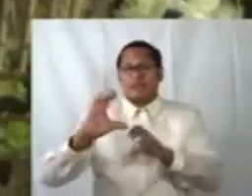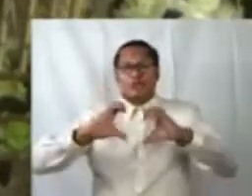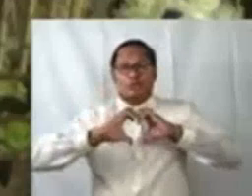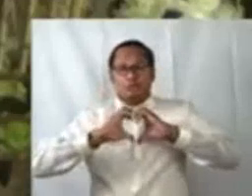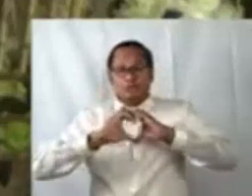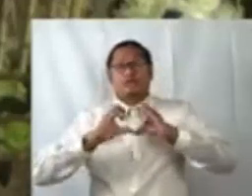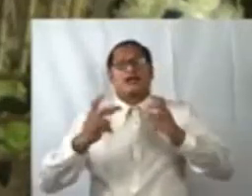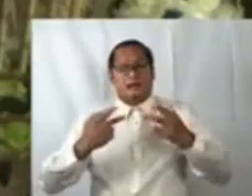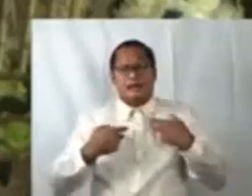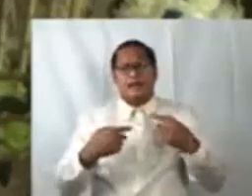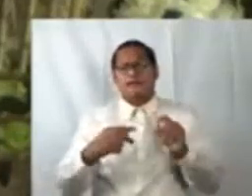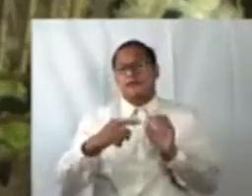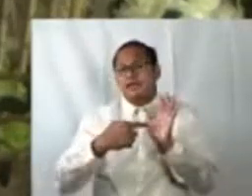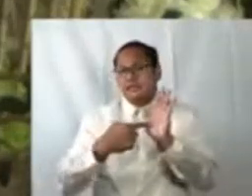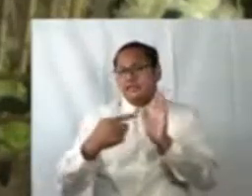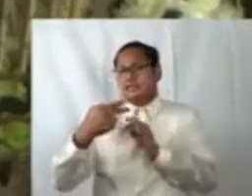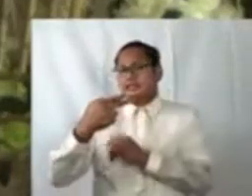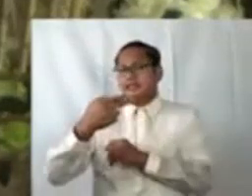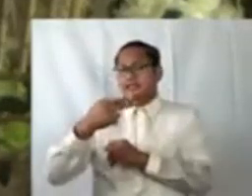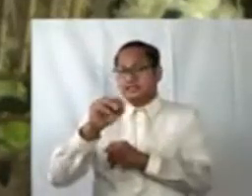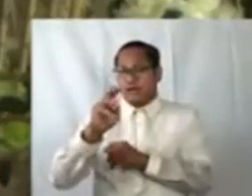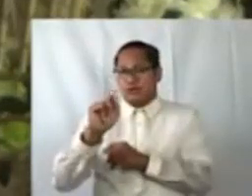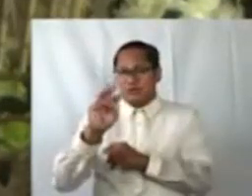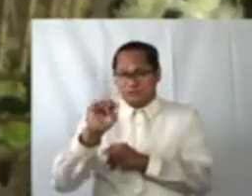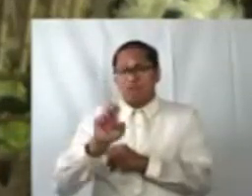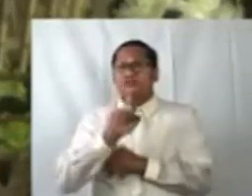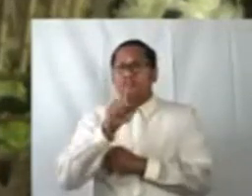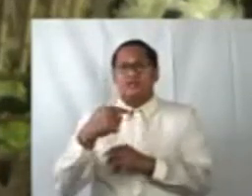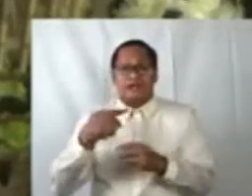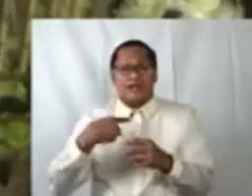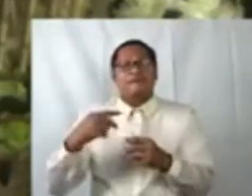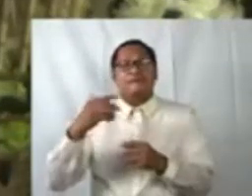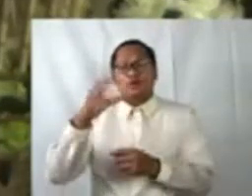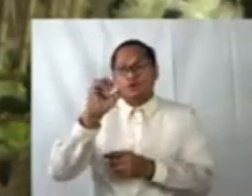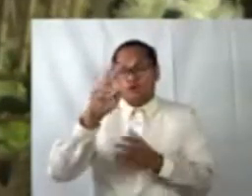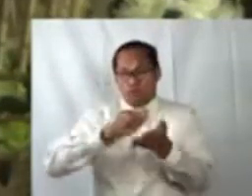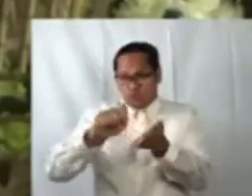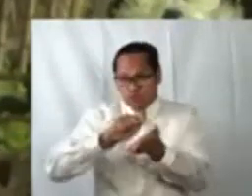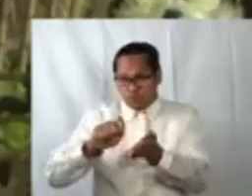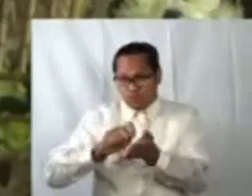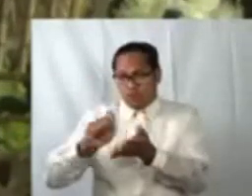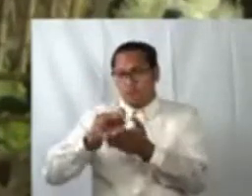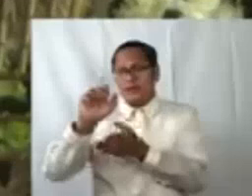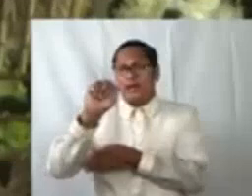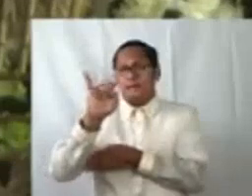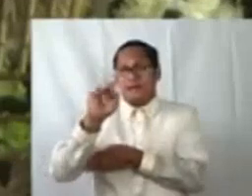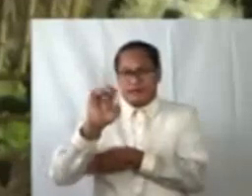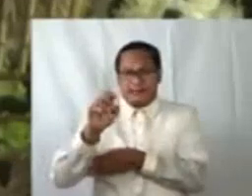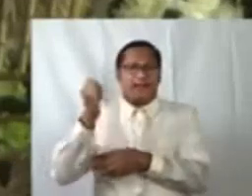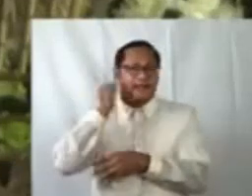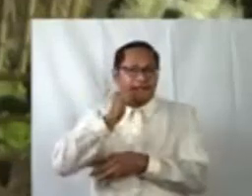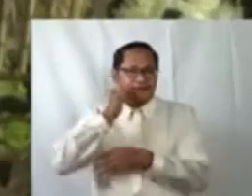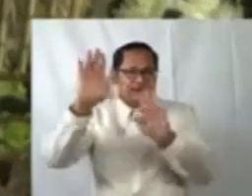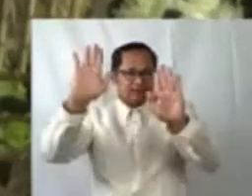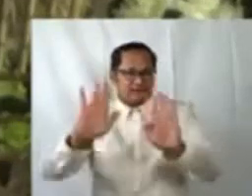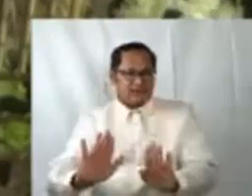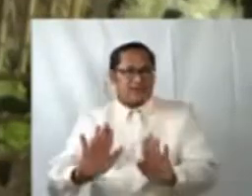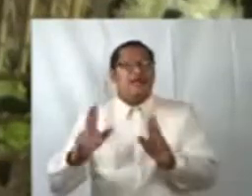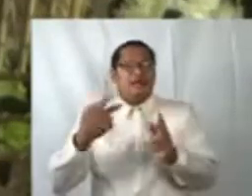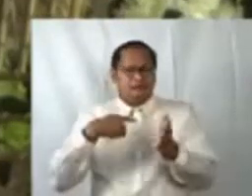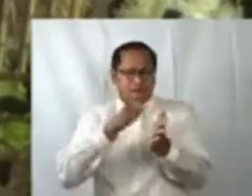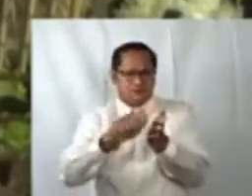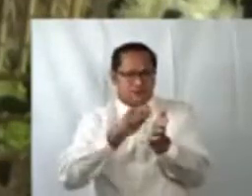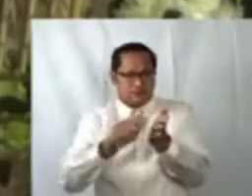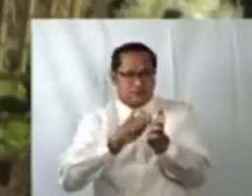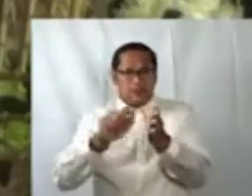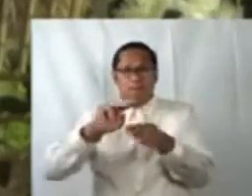ng Showtime television segment na ngayon ay isang column sa Abante tuwing Linggo. Nagsusulat din ng column